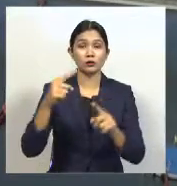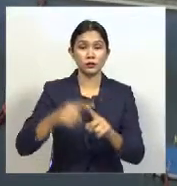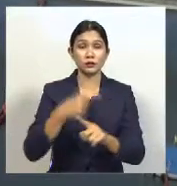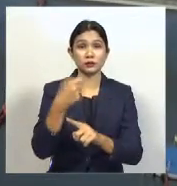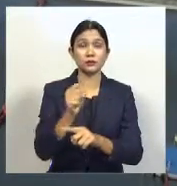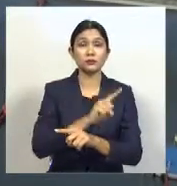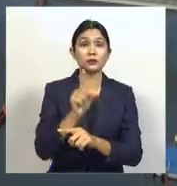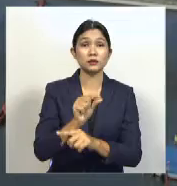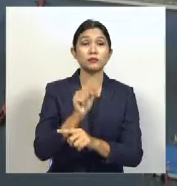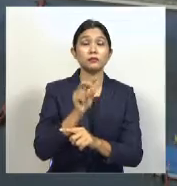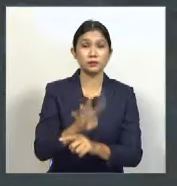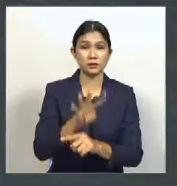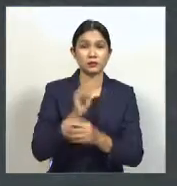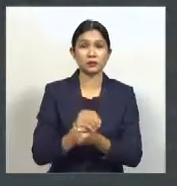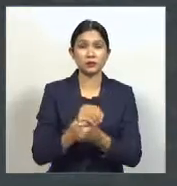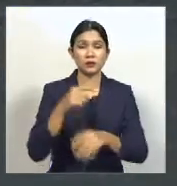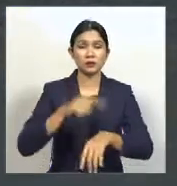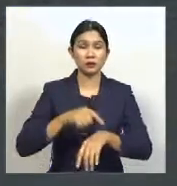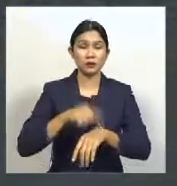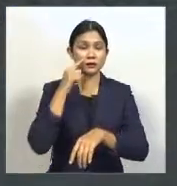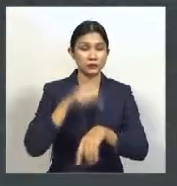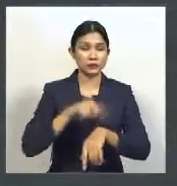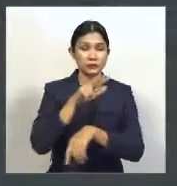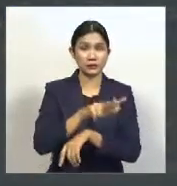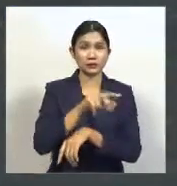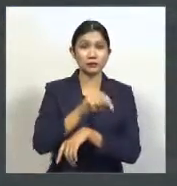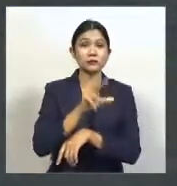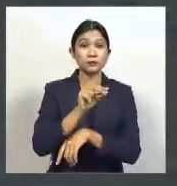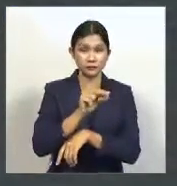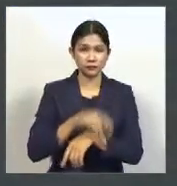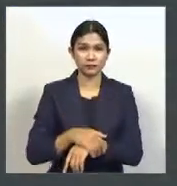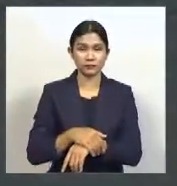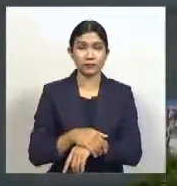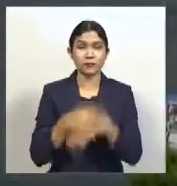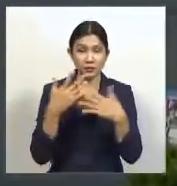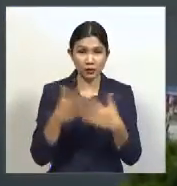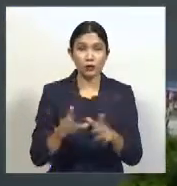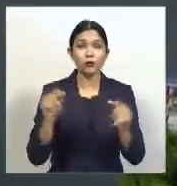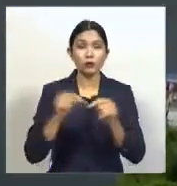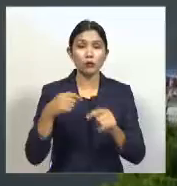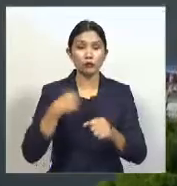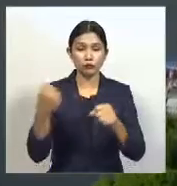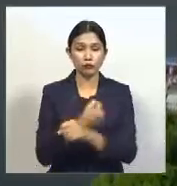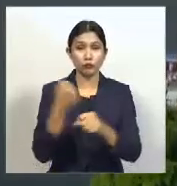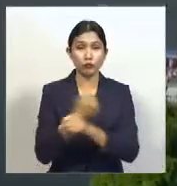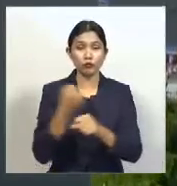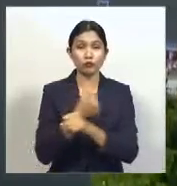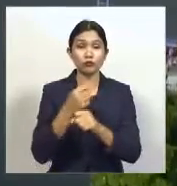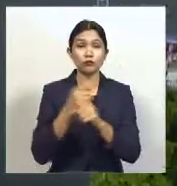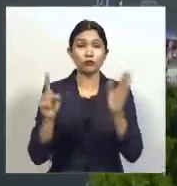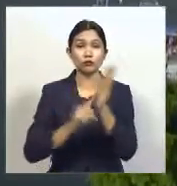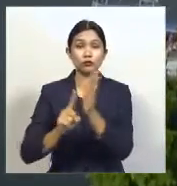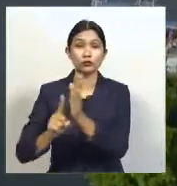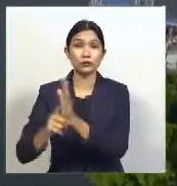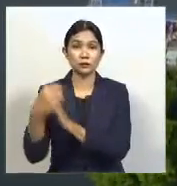ม2562เวลา 15:30 นาทีนั้นซึ่งหลังจากมีการซ้อมย่อย10ครั้ง